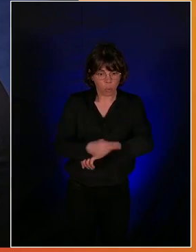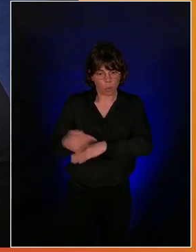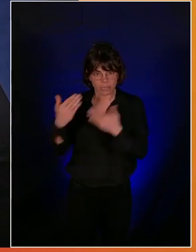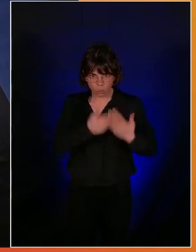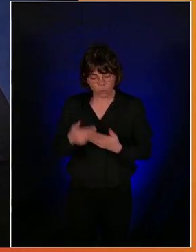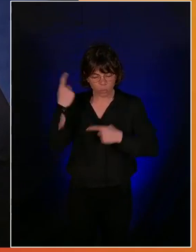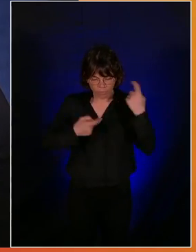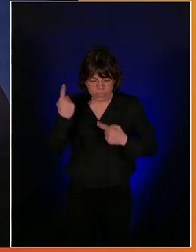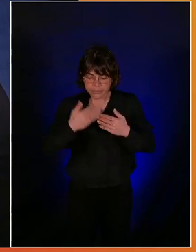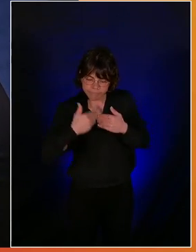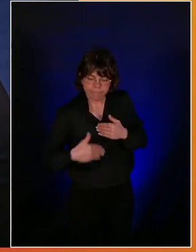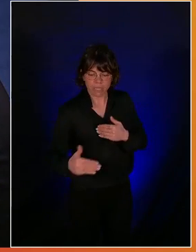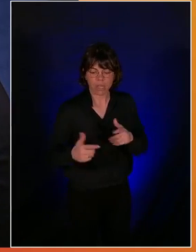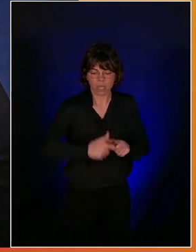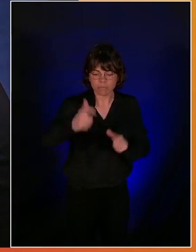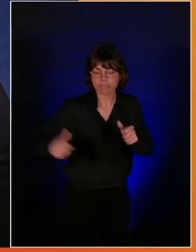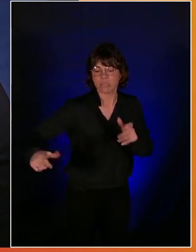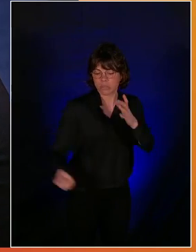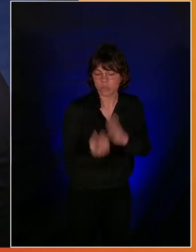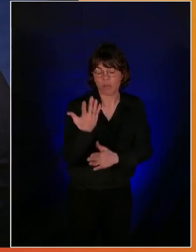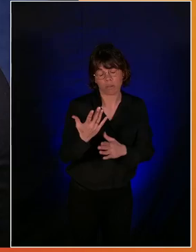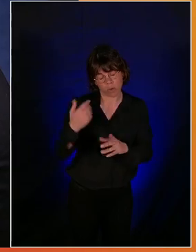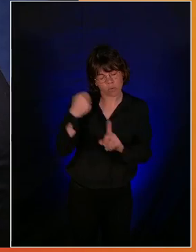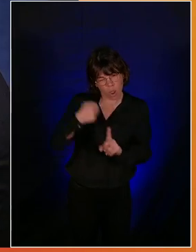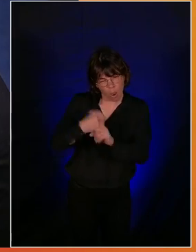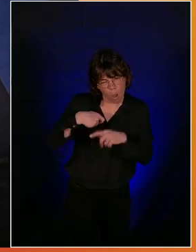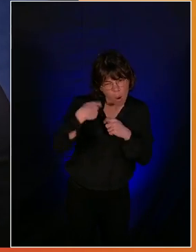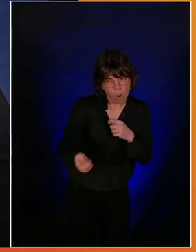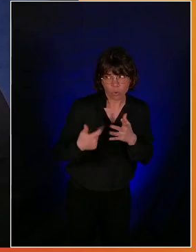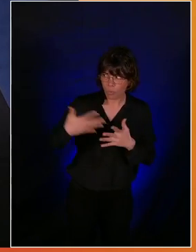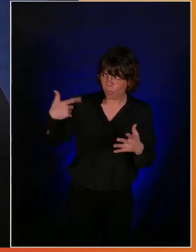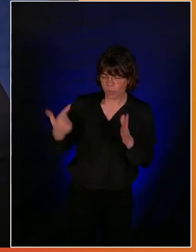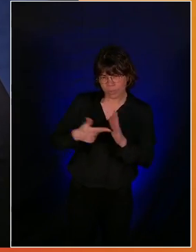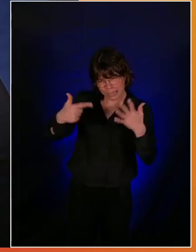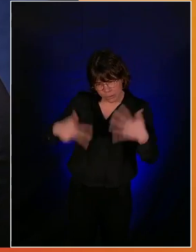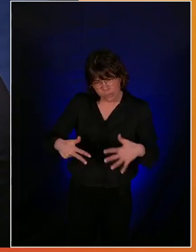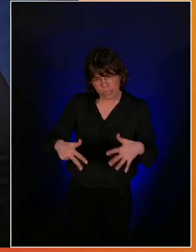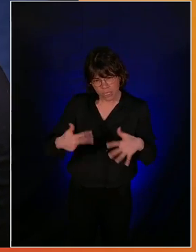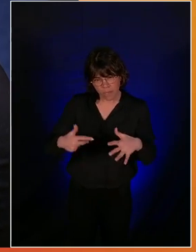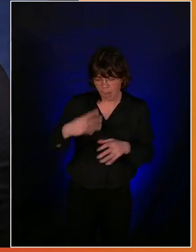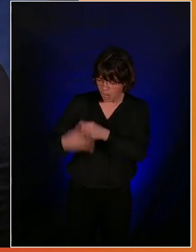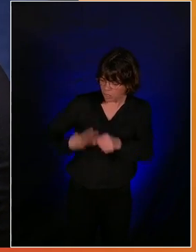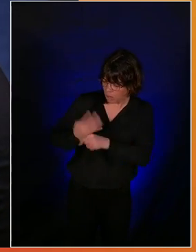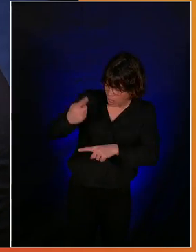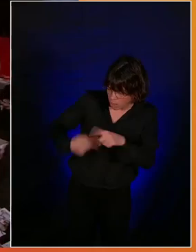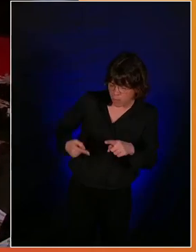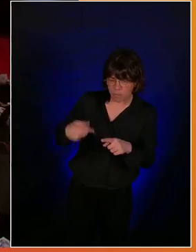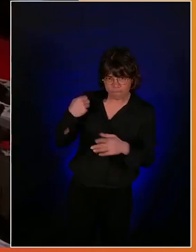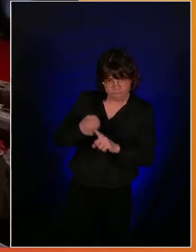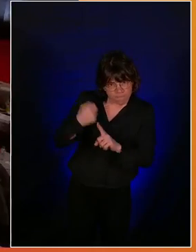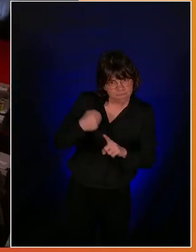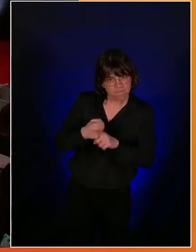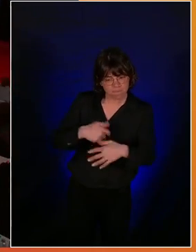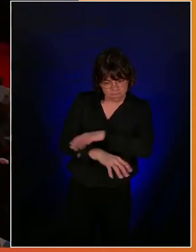reconcevoir cette usine donc la bataille est encore longue si vous comptez depuis 2018 ça fait 4 ans et demi qu'on est impliqué dedans